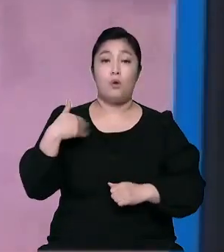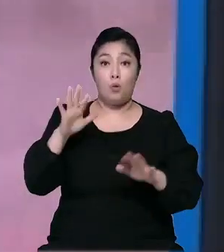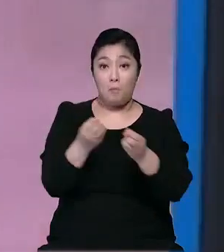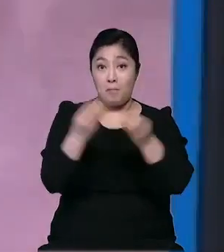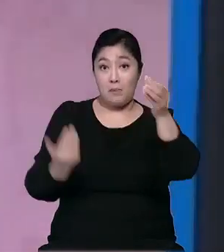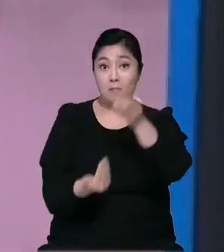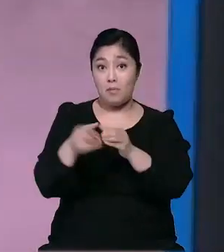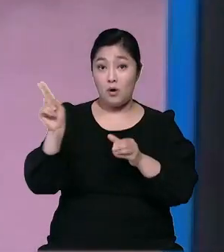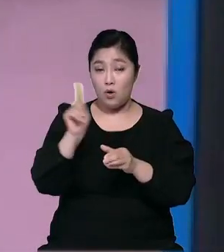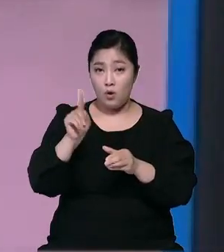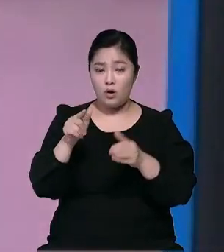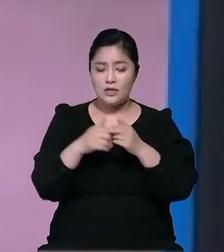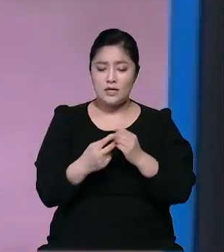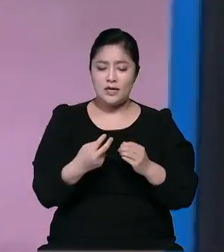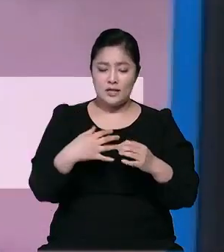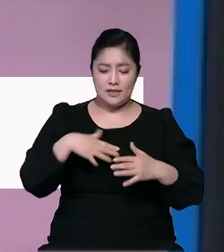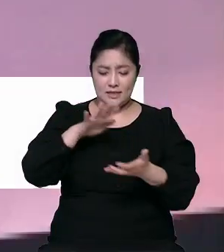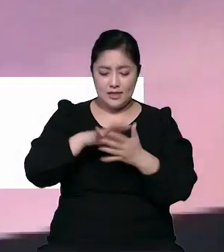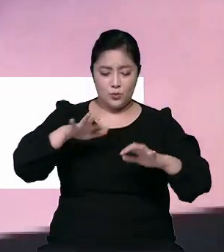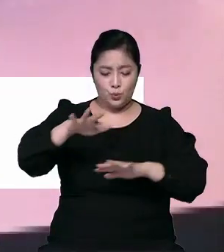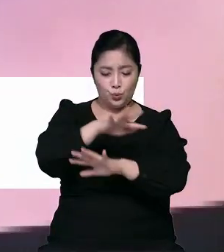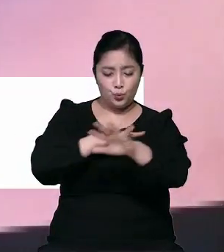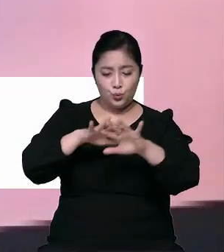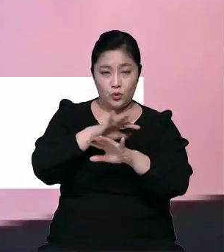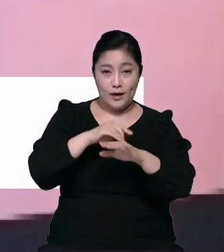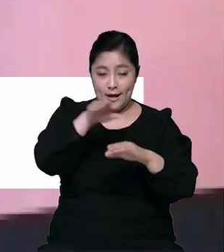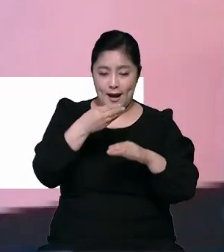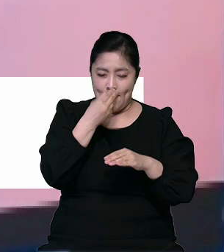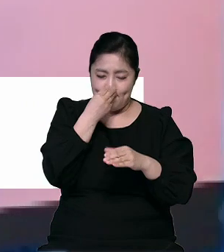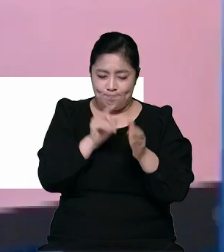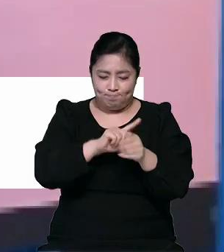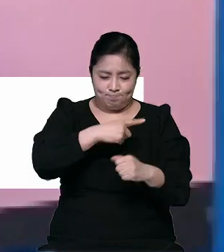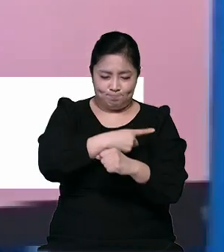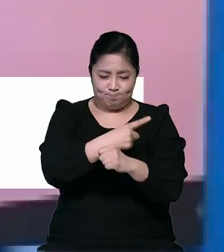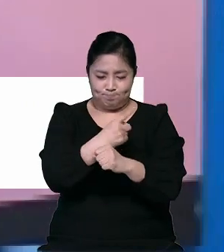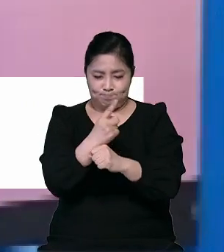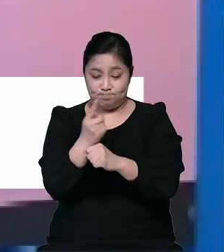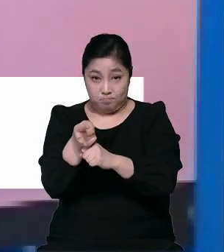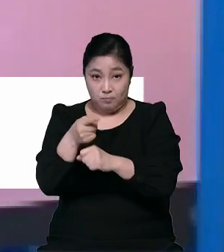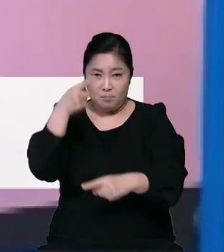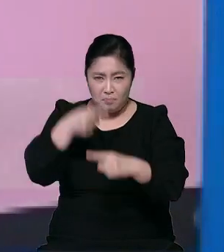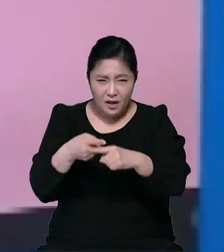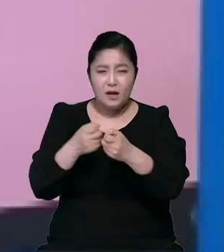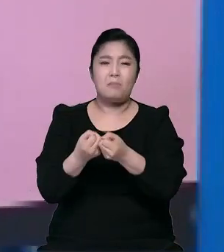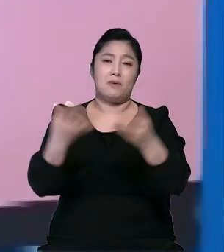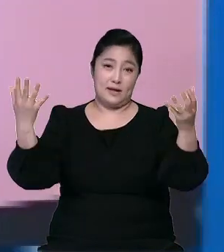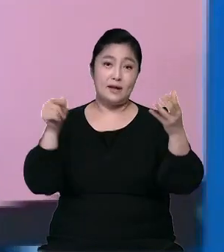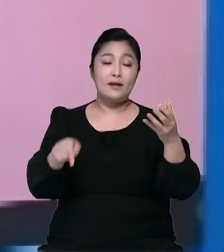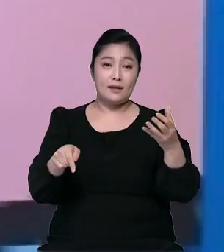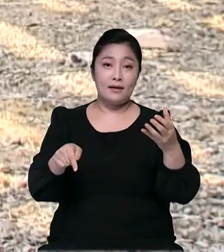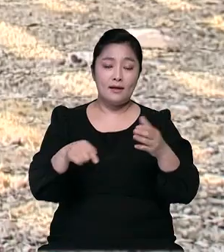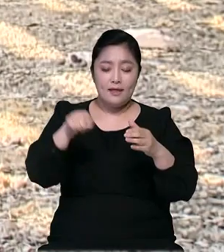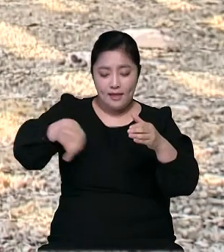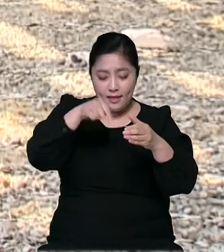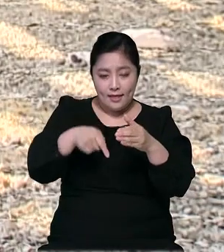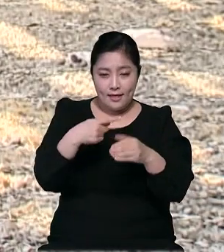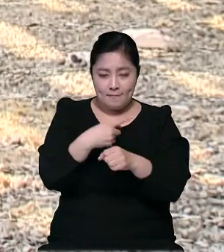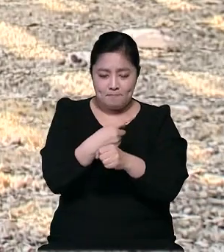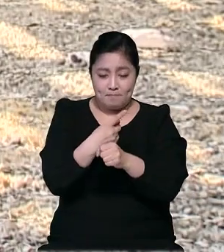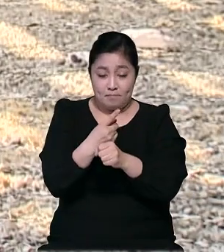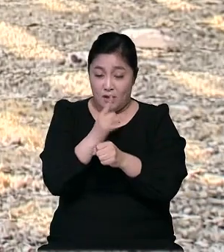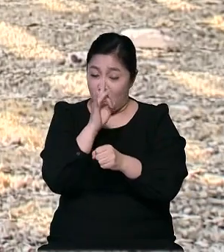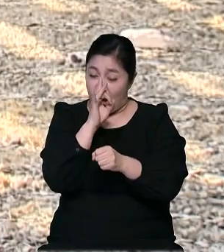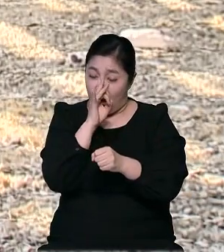오늘 폭발 사고는 열 교환기의 내부 압력을 높이는 시험 과정에서 발생했습니다. 탱크 안 공기 압력을